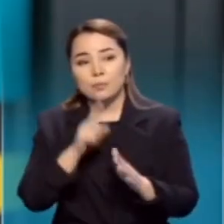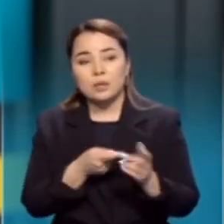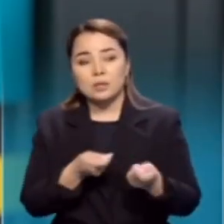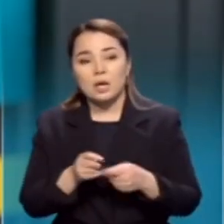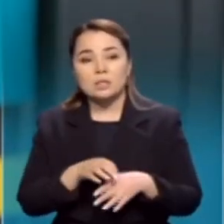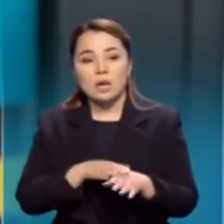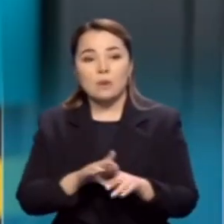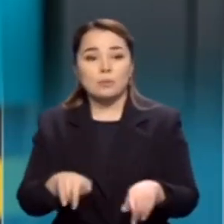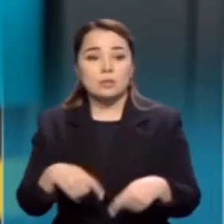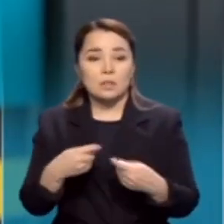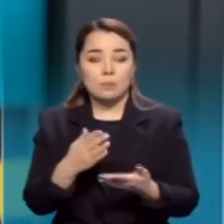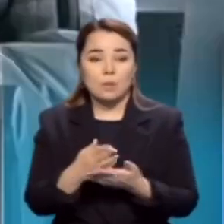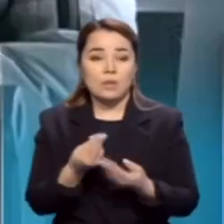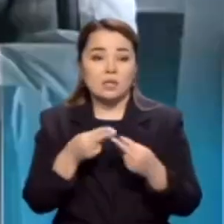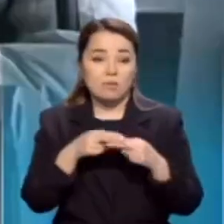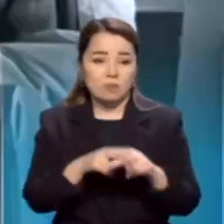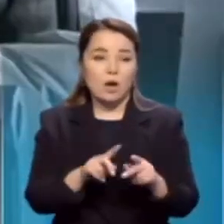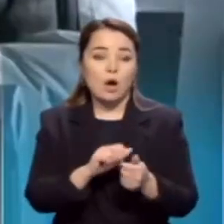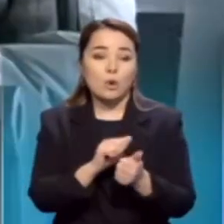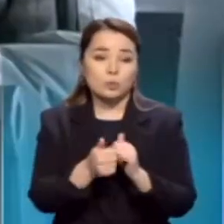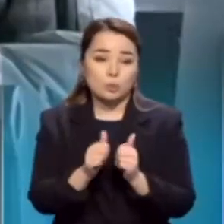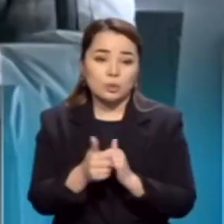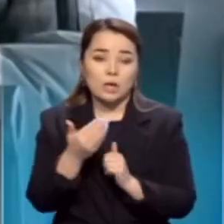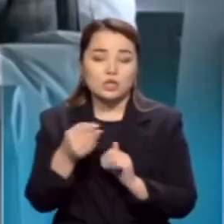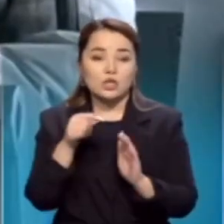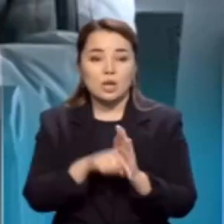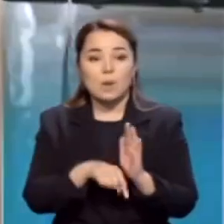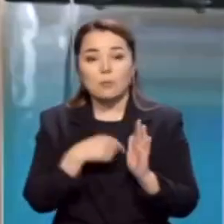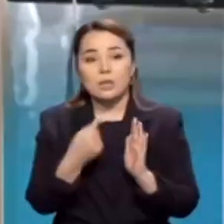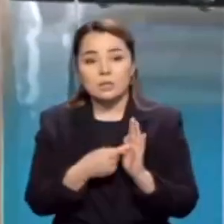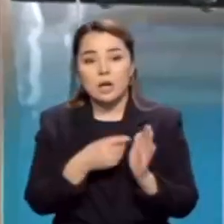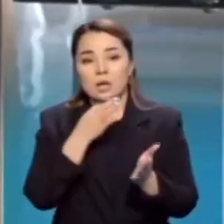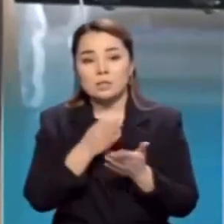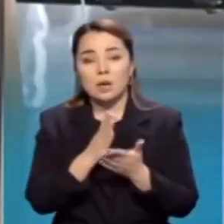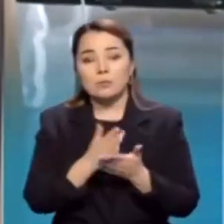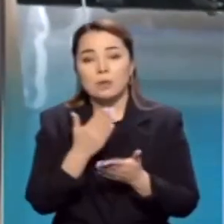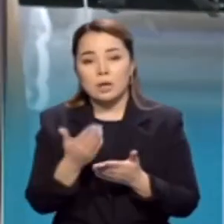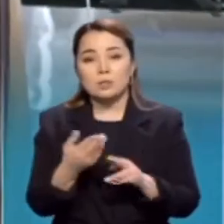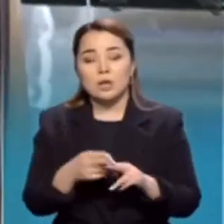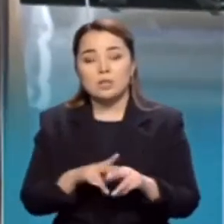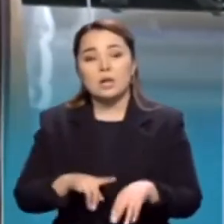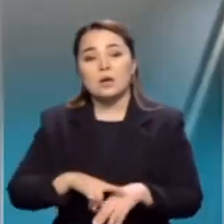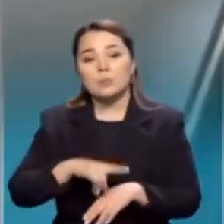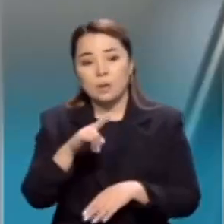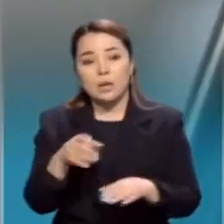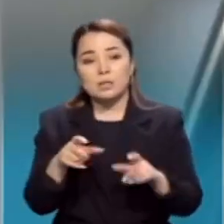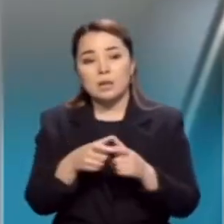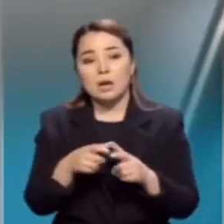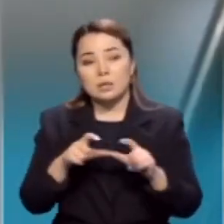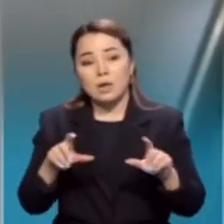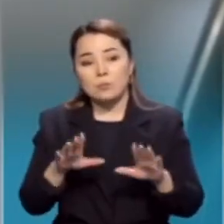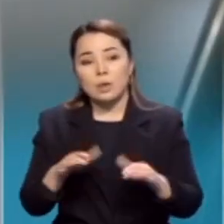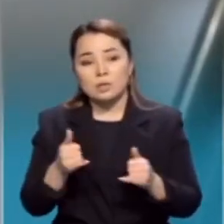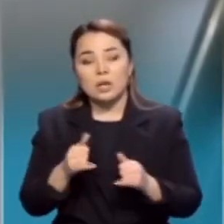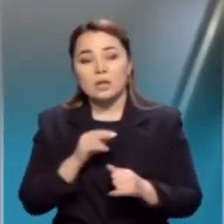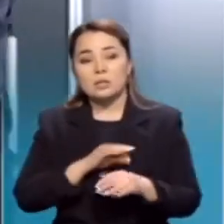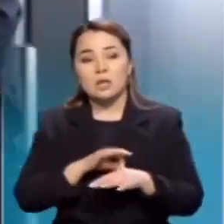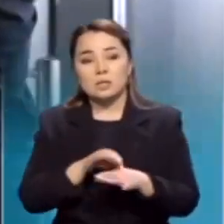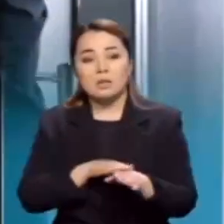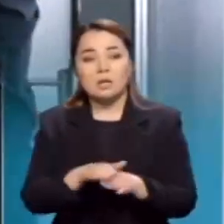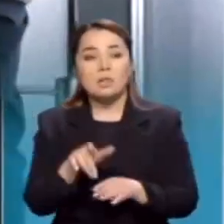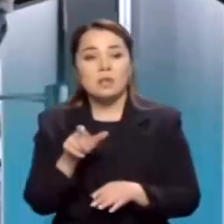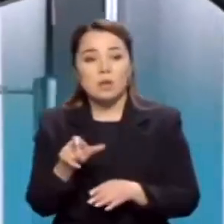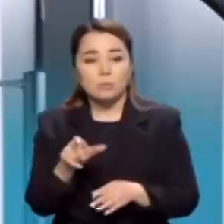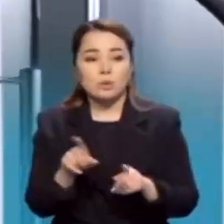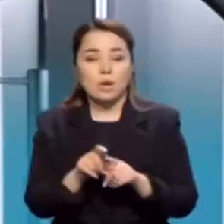басқаруға берілген, ал инвесторларды ауыстыру олардың ішкі мәселесі екенін айтты. Былтыр әуежай ғимараты мен терминалы 6,6